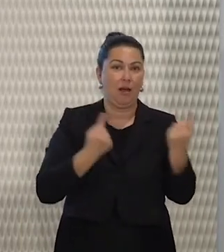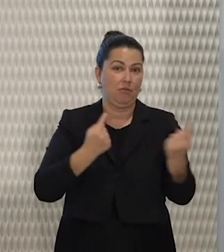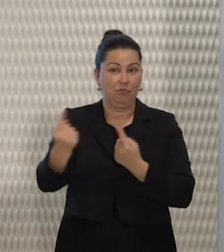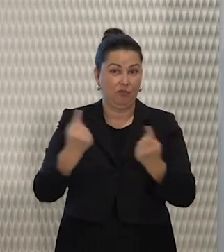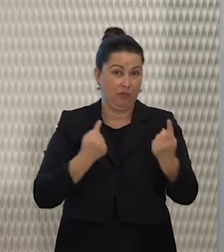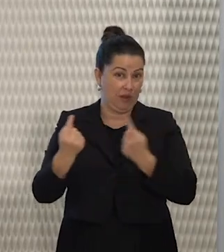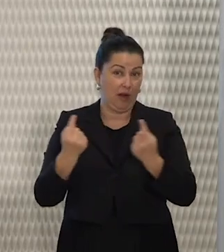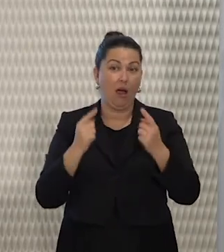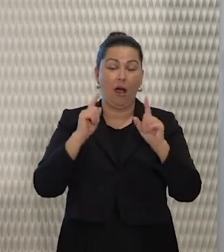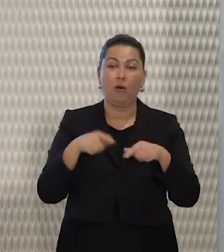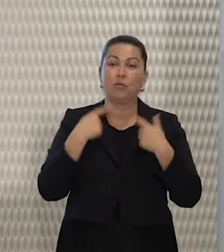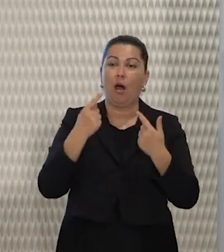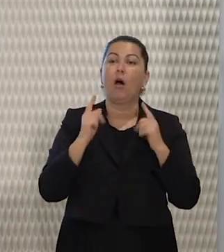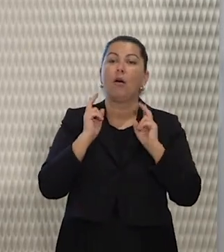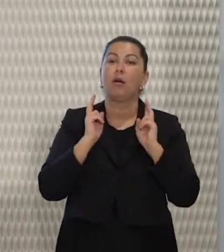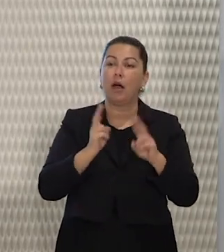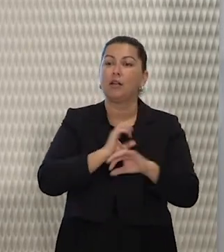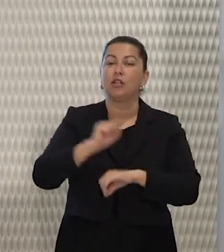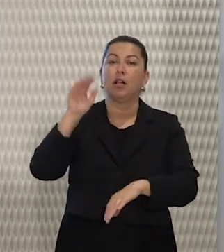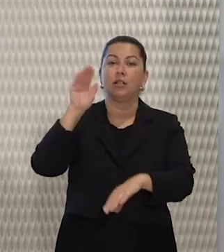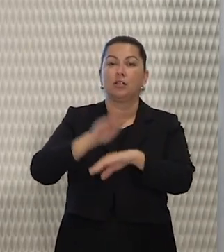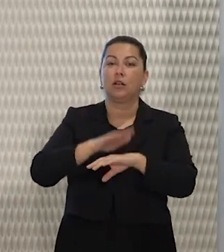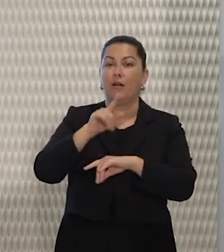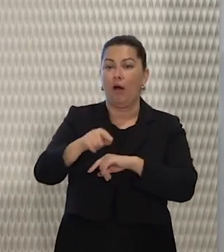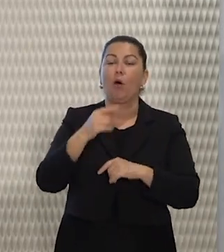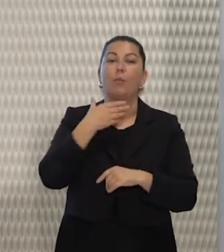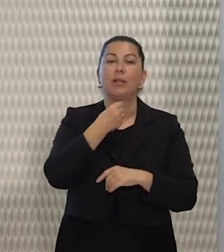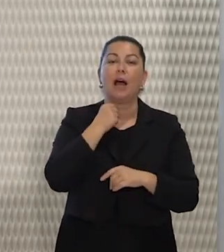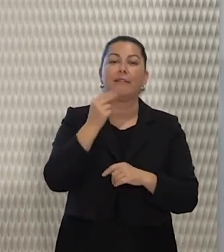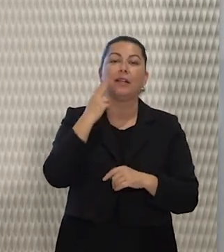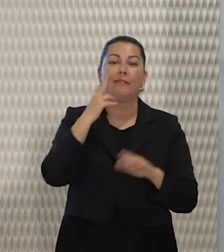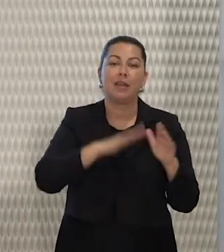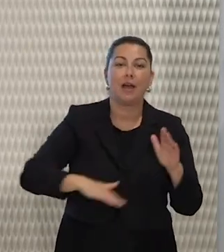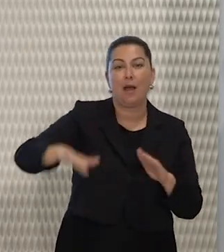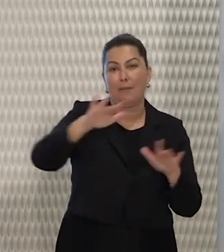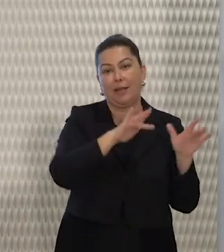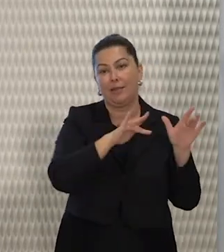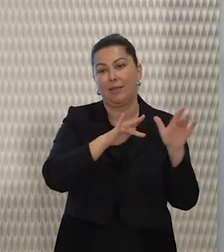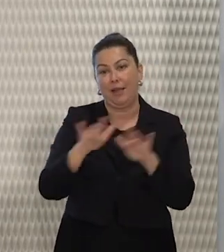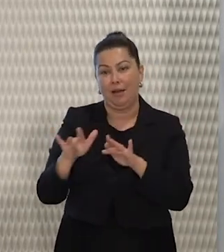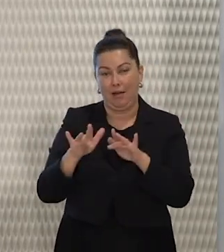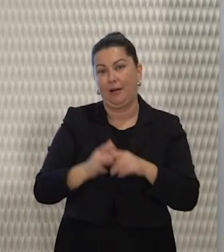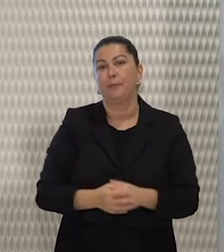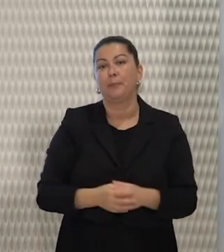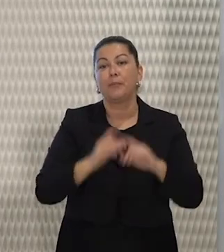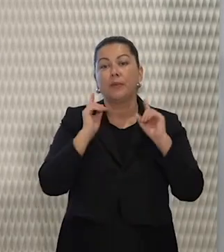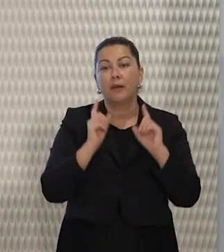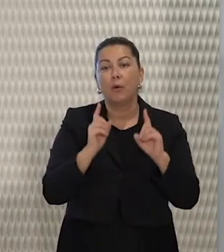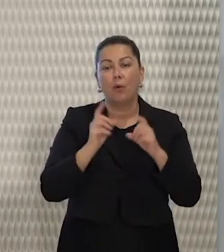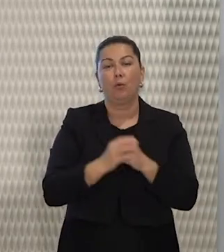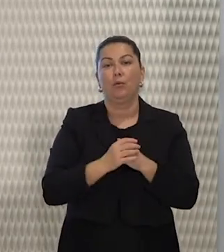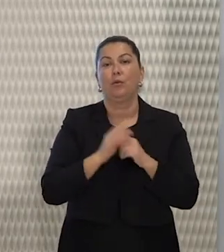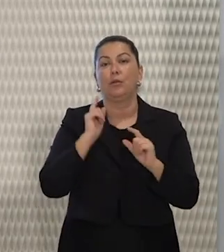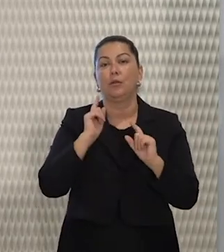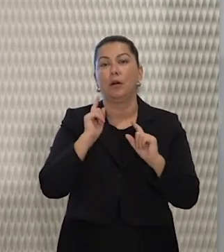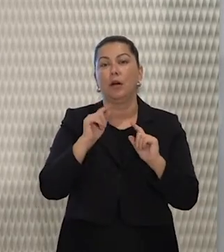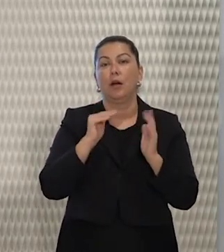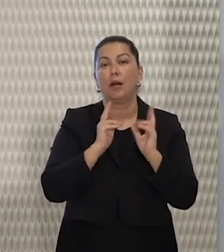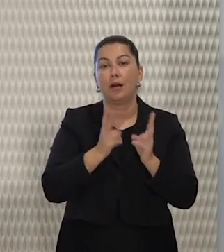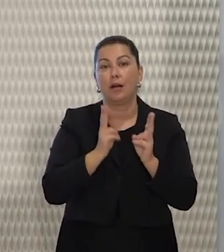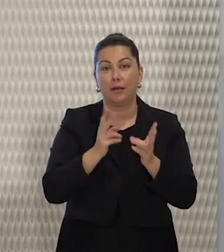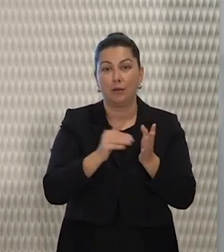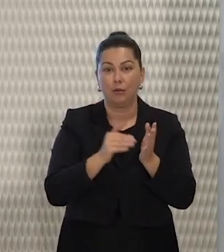man einfach sehr gut feststellen können, dass der Bedarf eigentlich in der ganzen Firma vorhanden ist und man kann